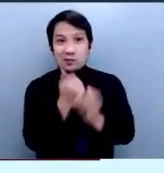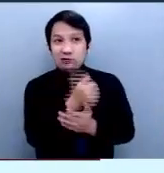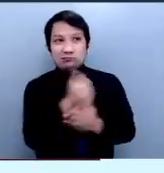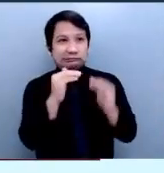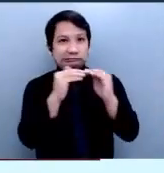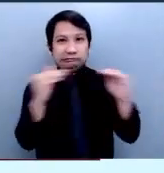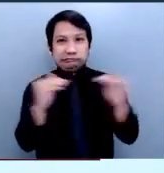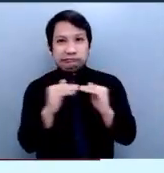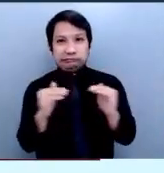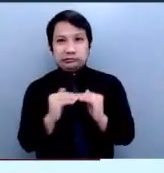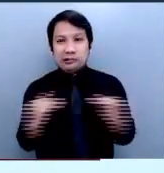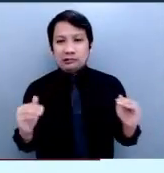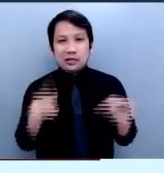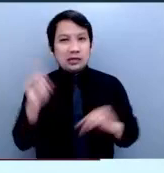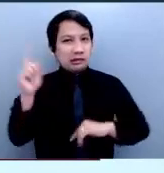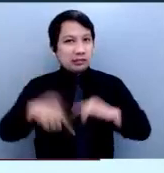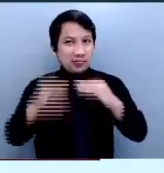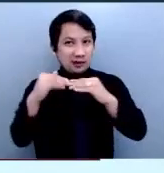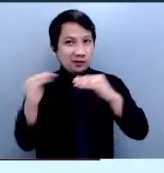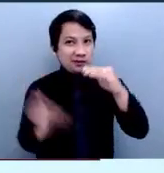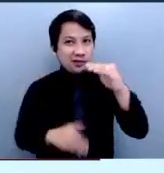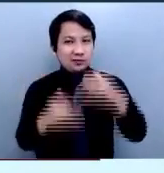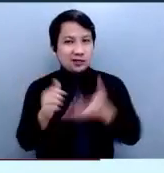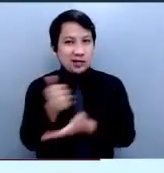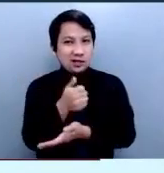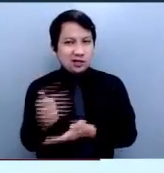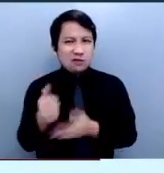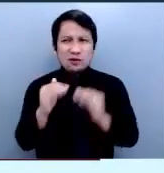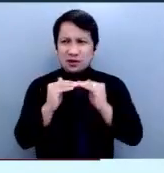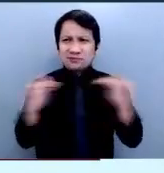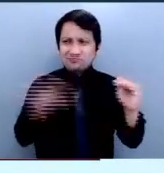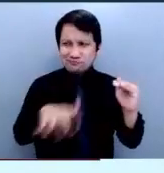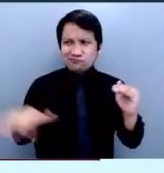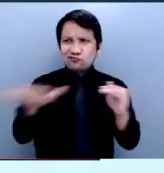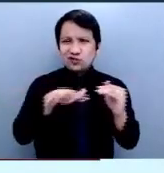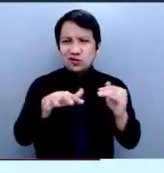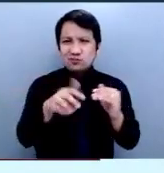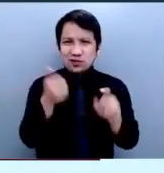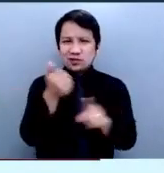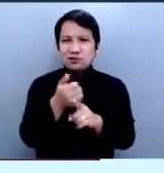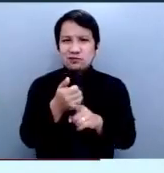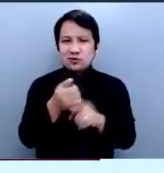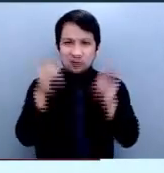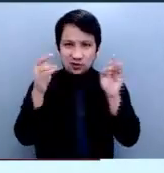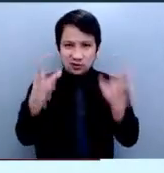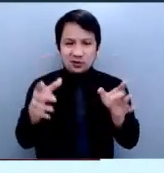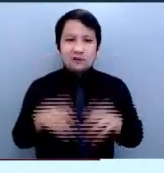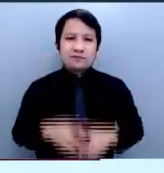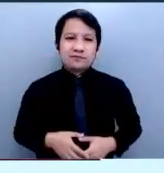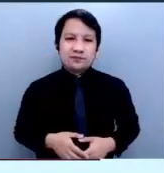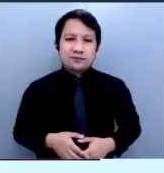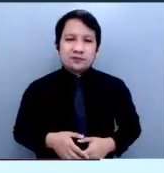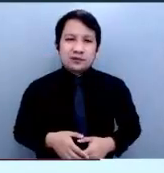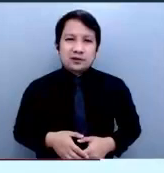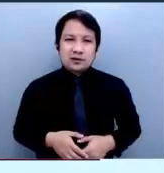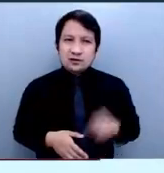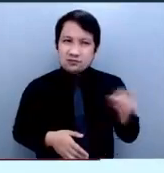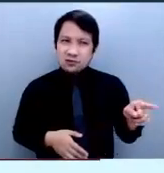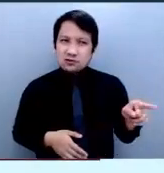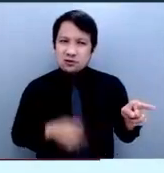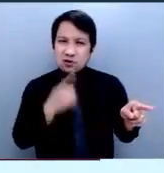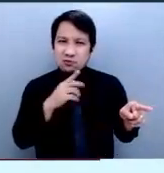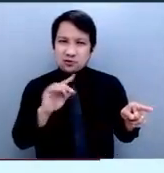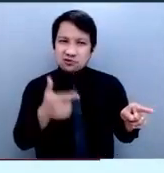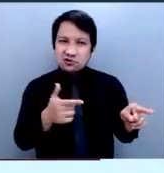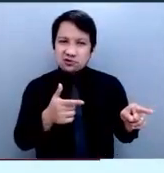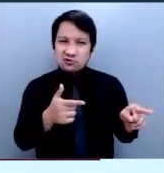ang allowance ng mga health worker. Dahil pare-pareho lang silang sumusuong sa peligro. Pang-iinsulto raw ito sa mga